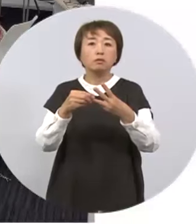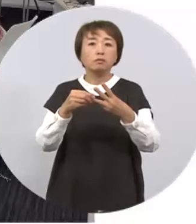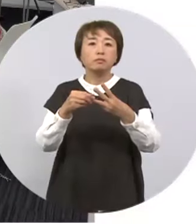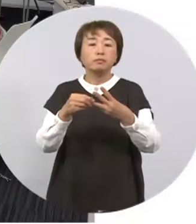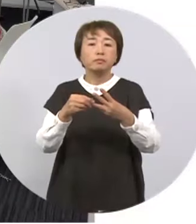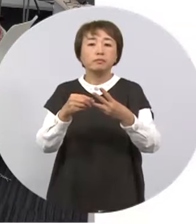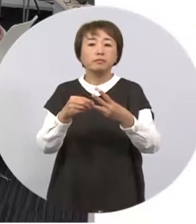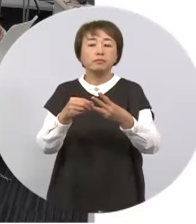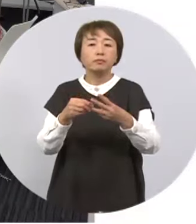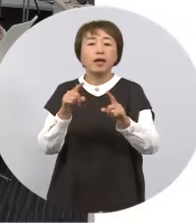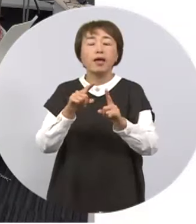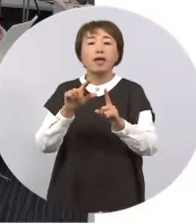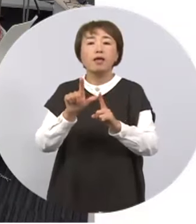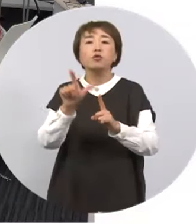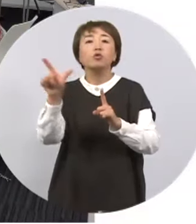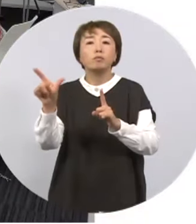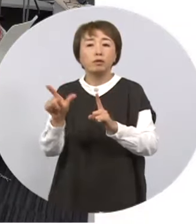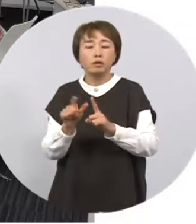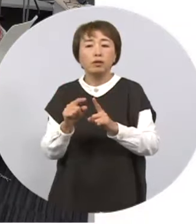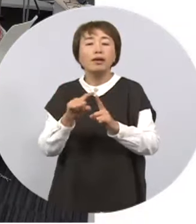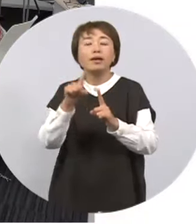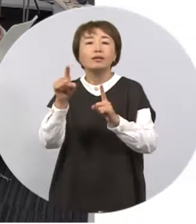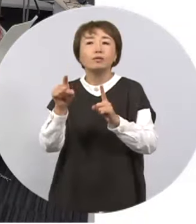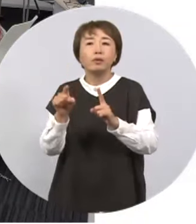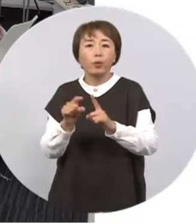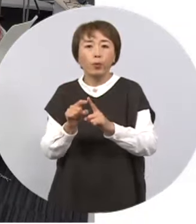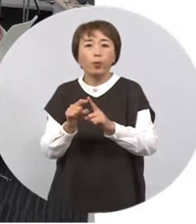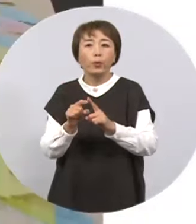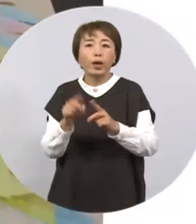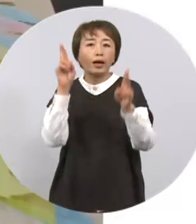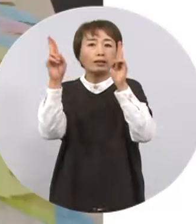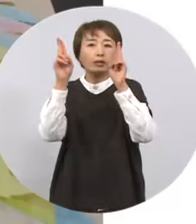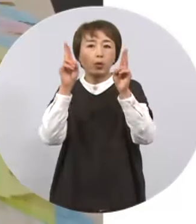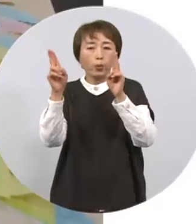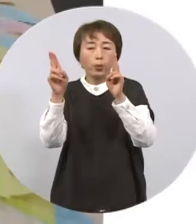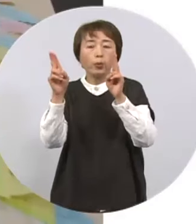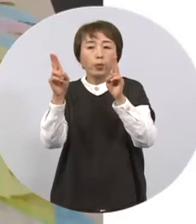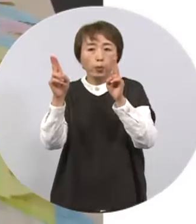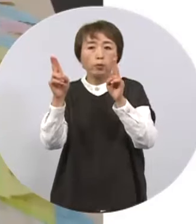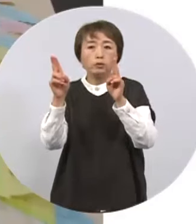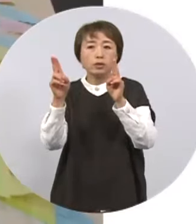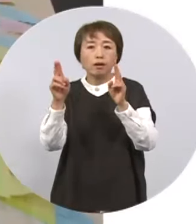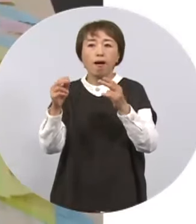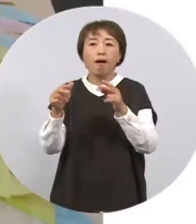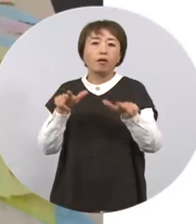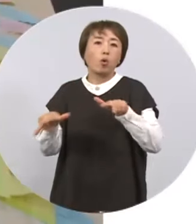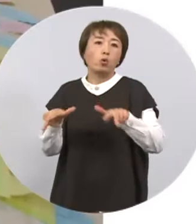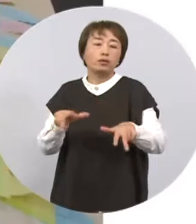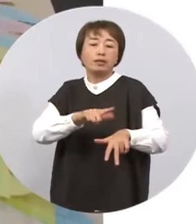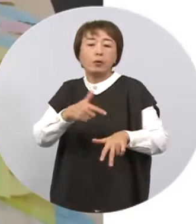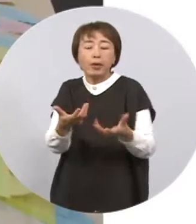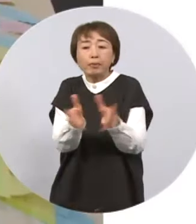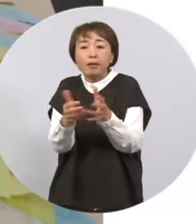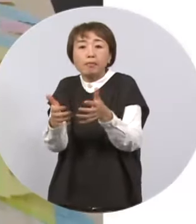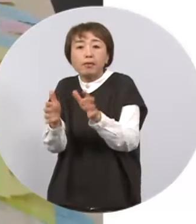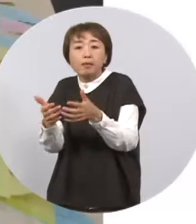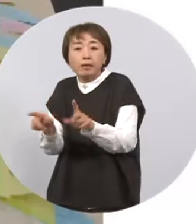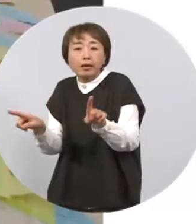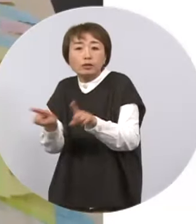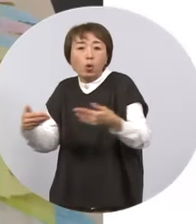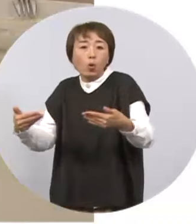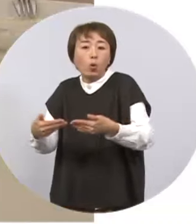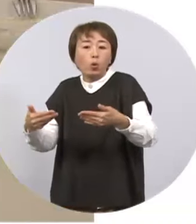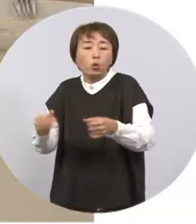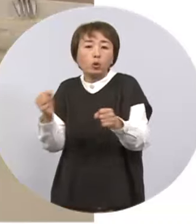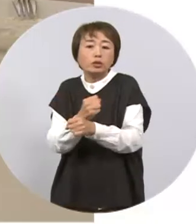これが NPO ですとか企業とか、あとは行政などのさまざまな団体との共同事業をサポートするコースになっ